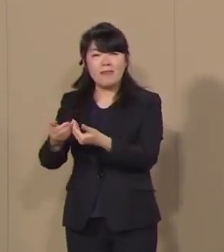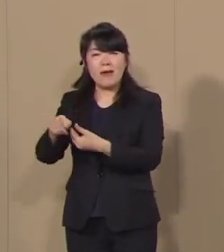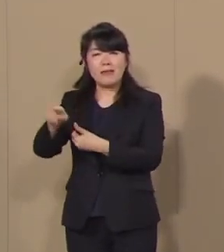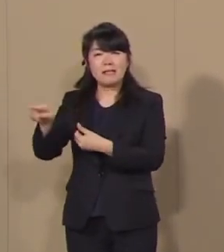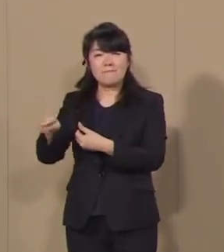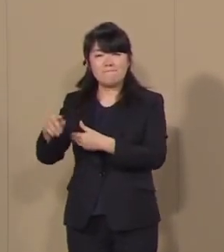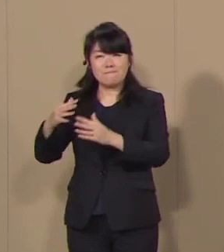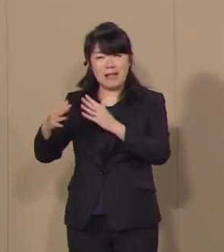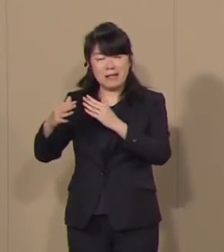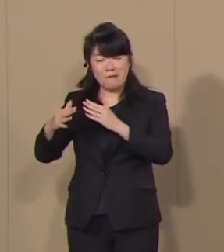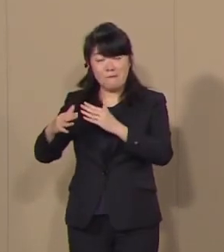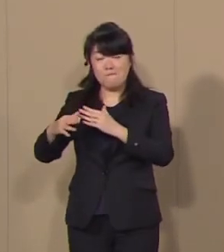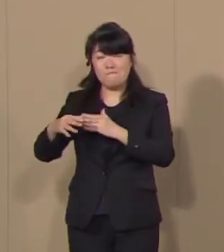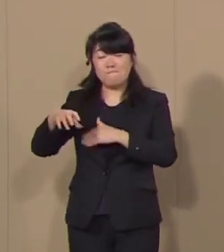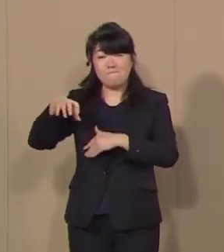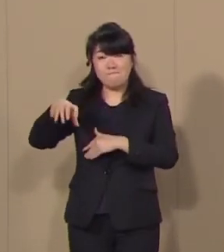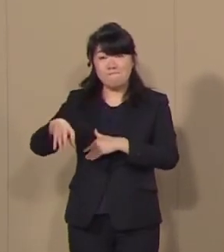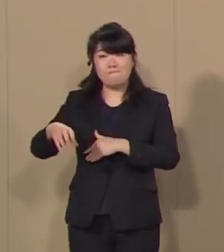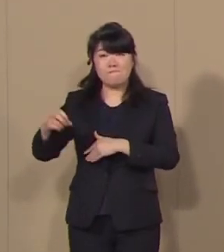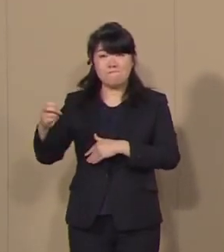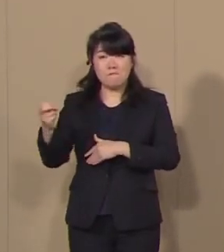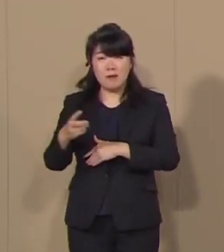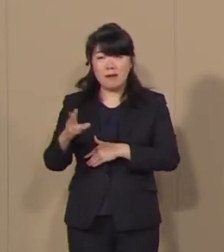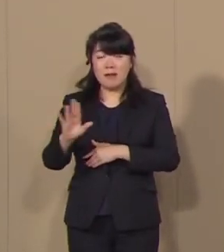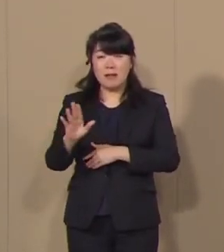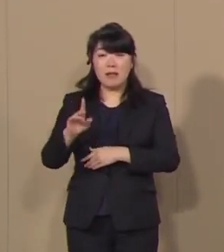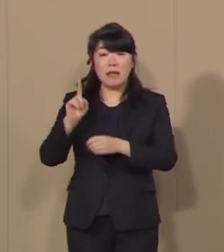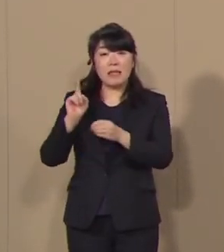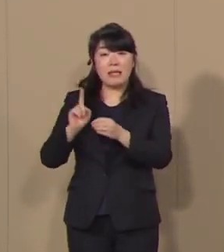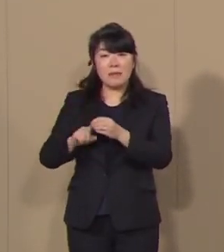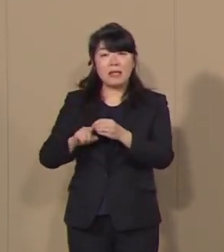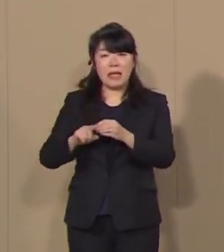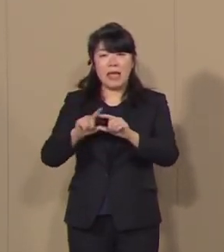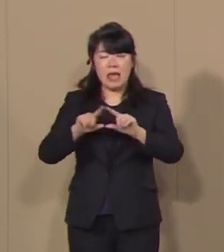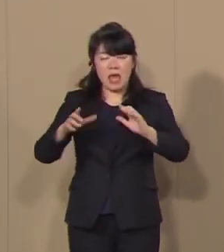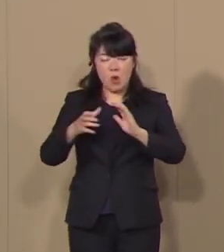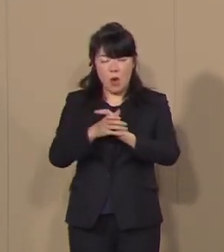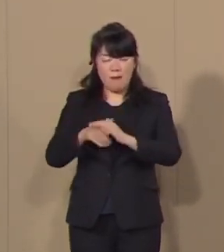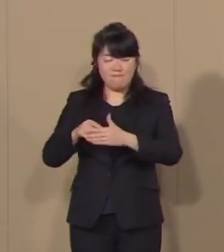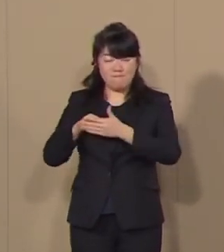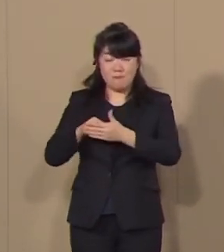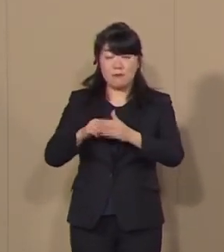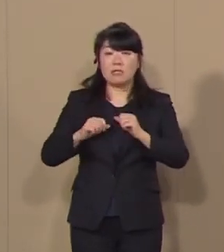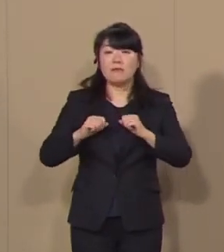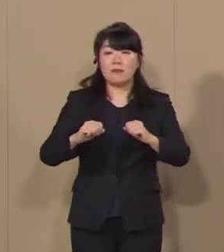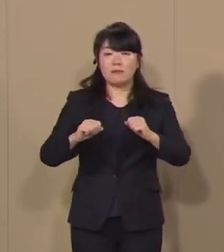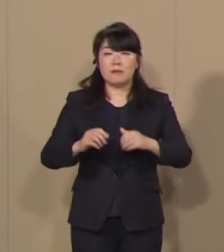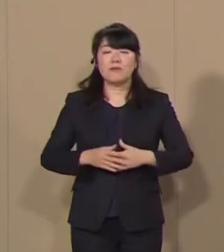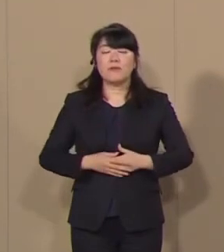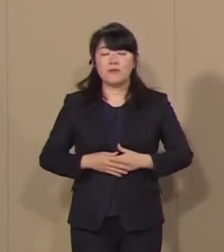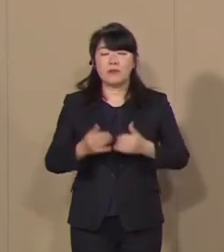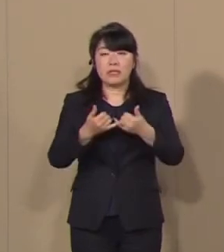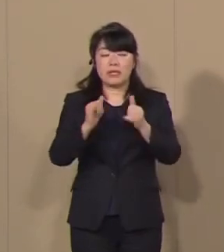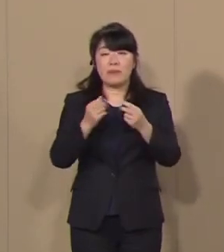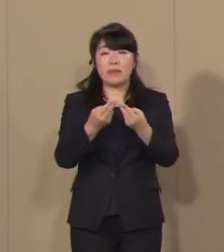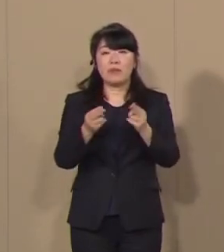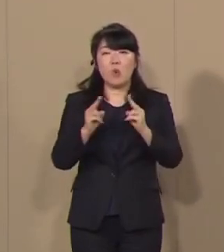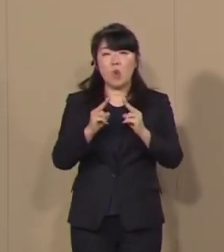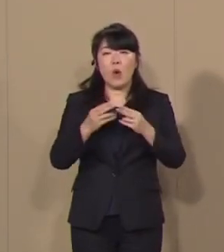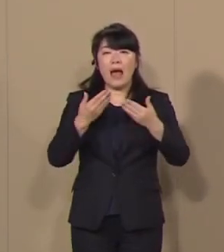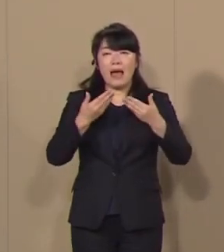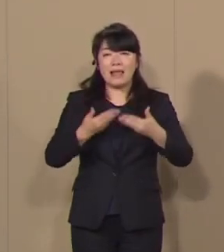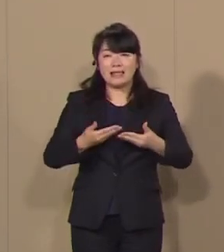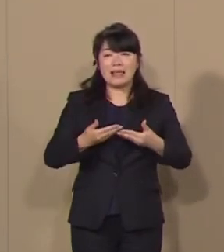が絶対にないように外交の努力で平和の構築に全力をあげます社民党は安保